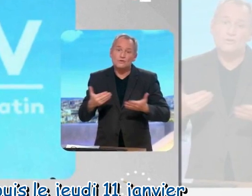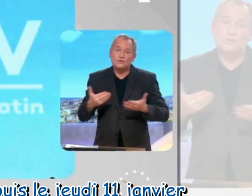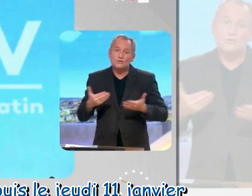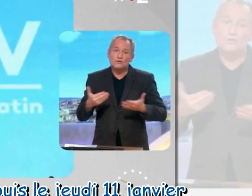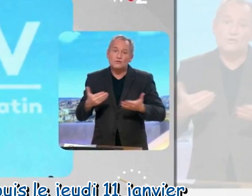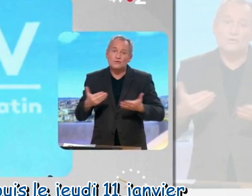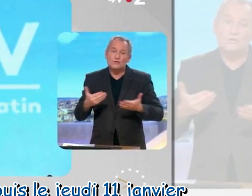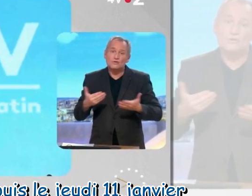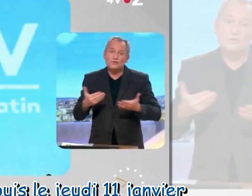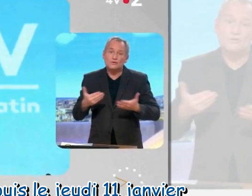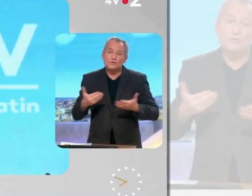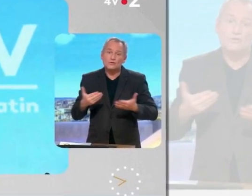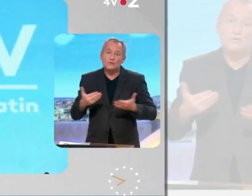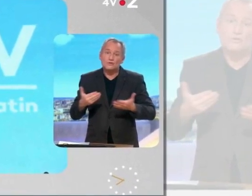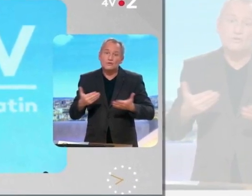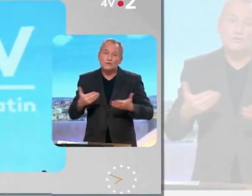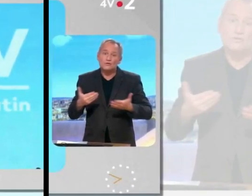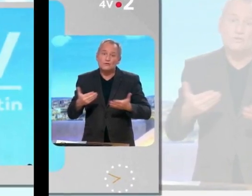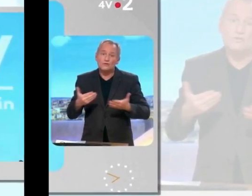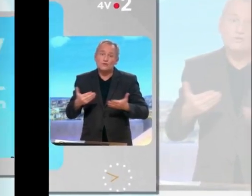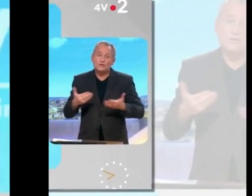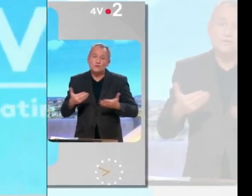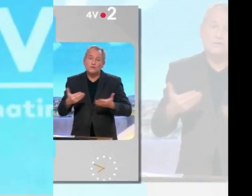tête du ministère de la Culture.